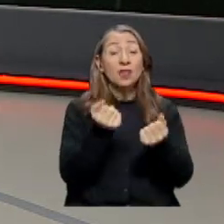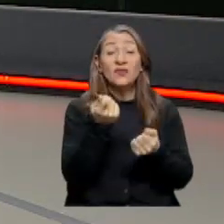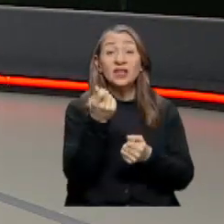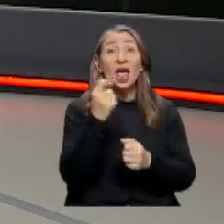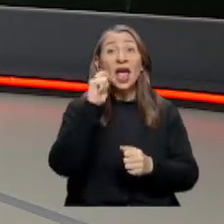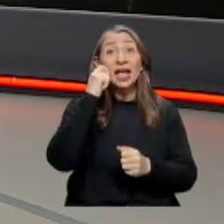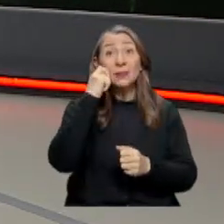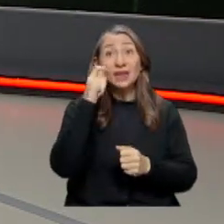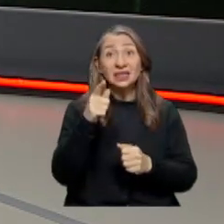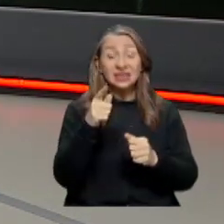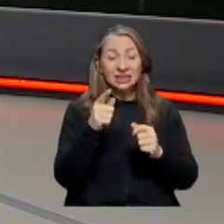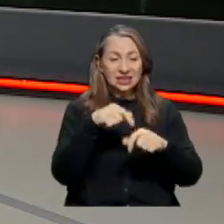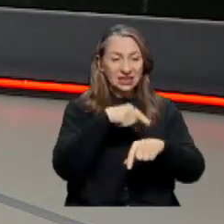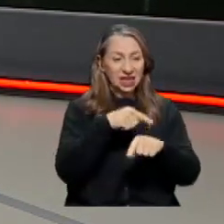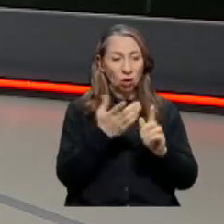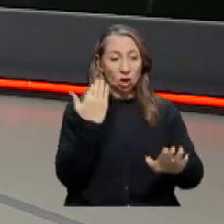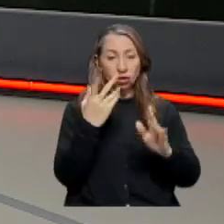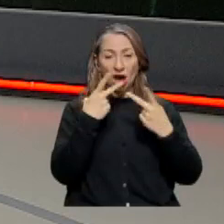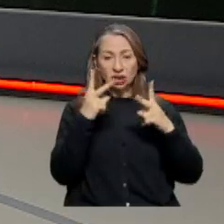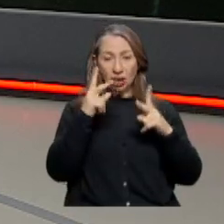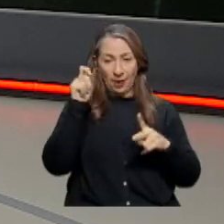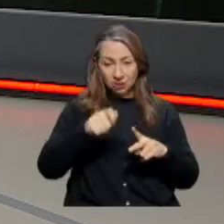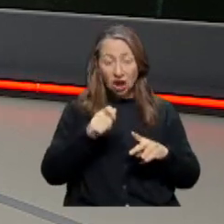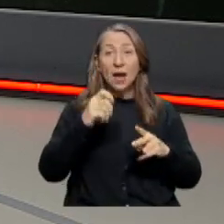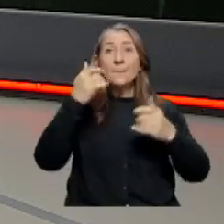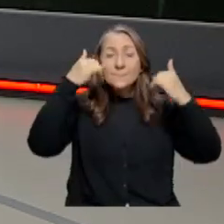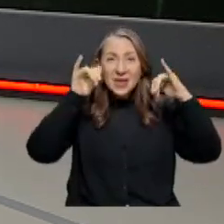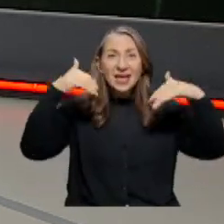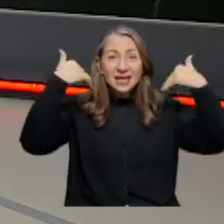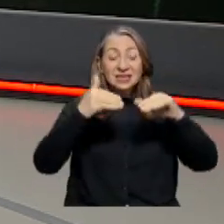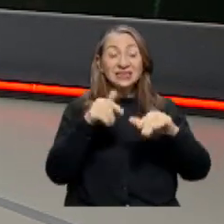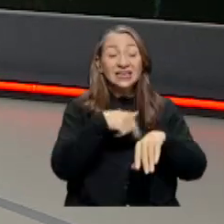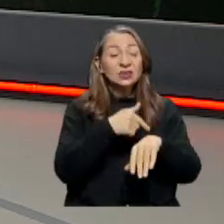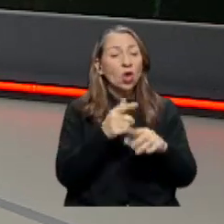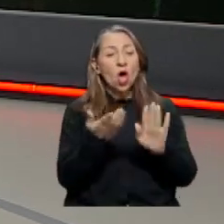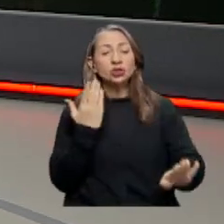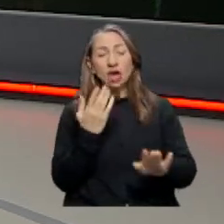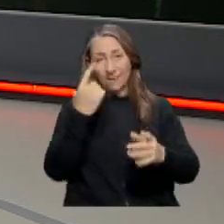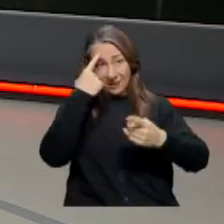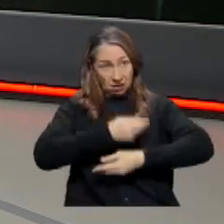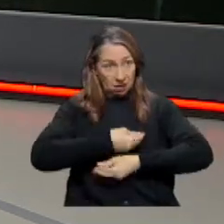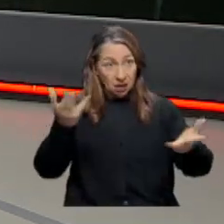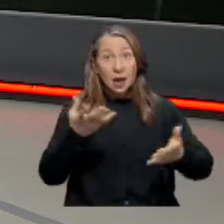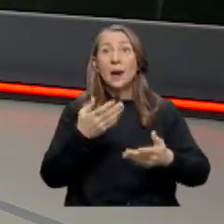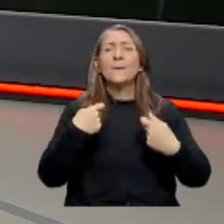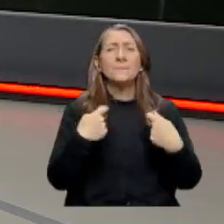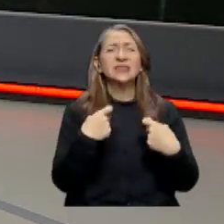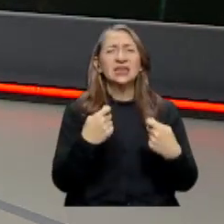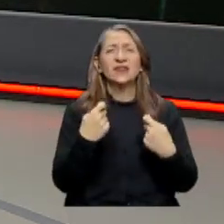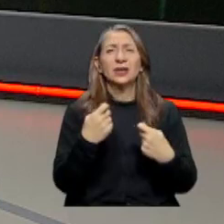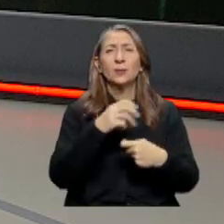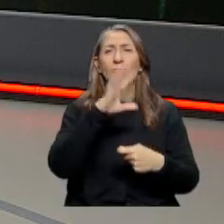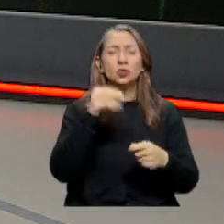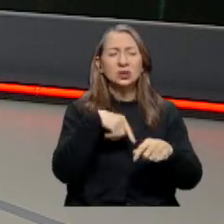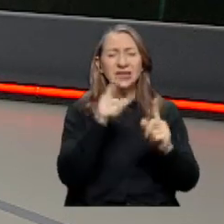fiyatları Ekim'den, sezondan önce açıklanacak. Hayvancılıkta da sezon öncesinde açıklanacak. Maliyetleri de